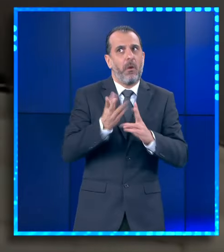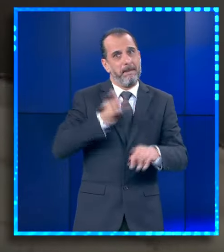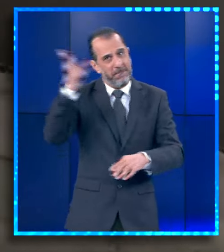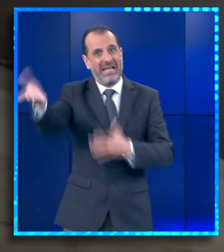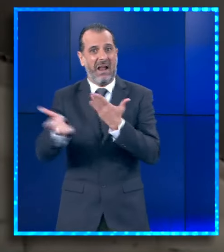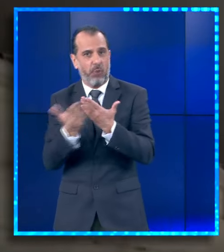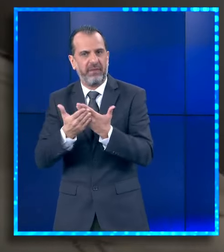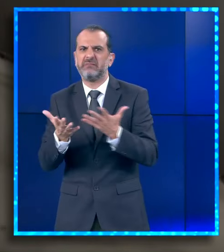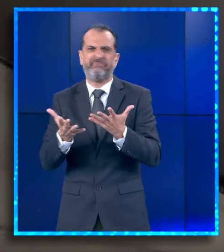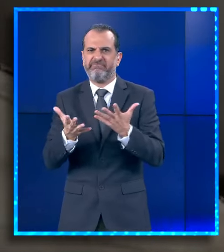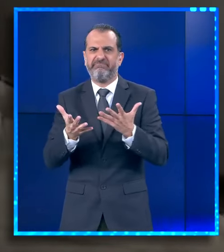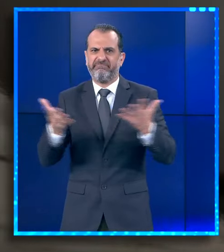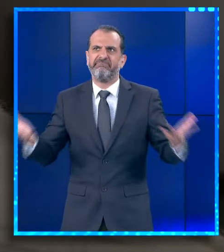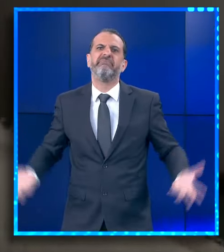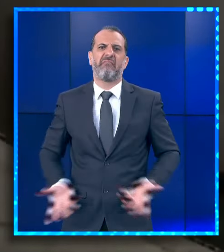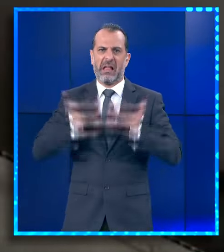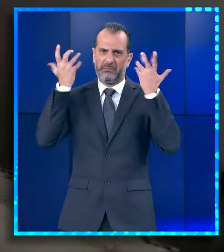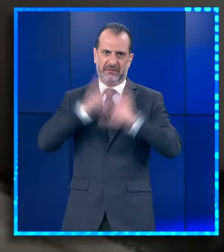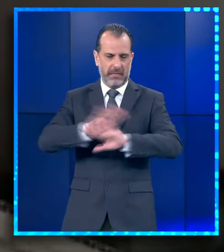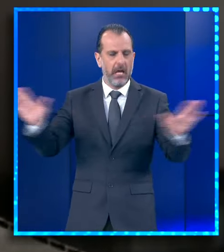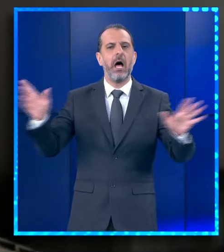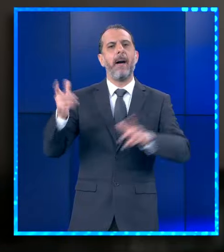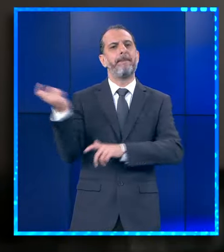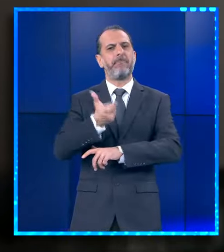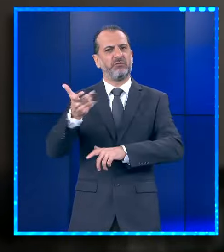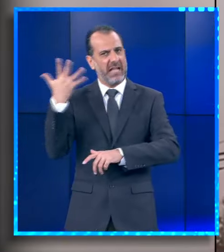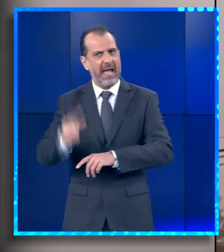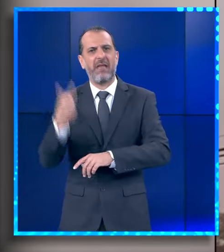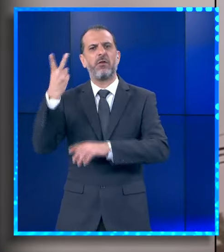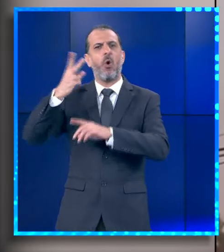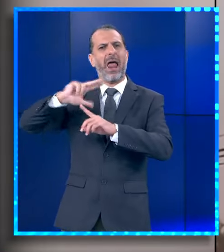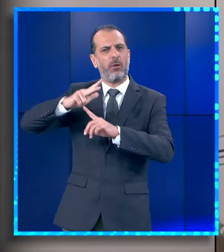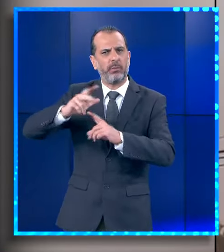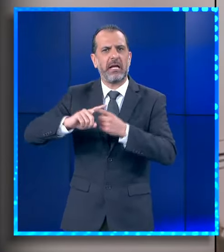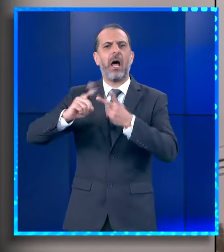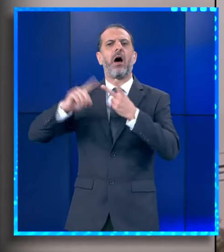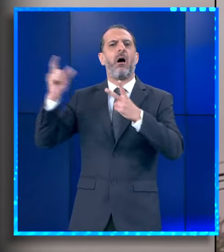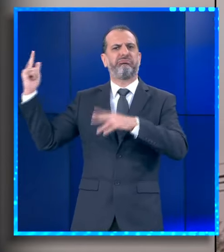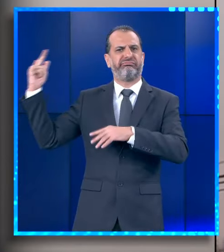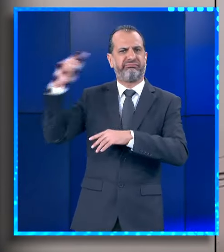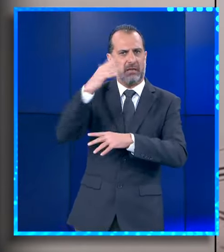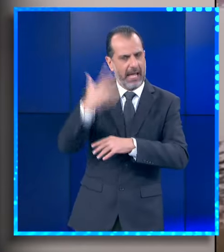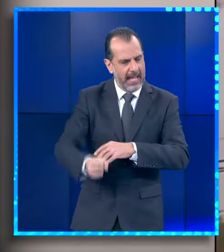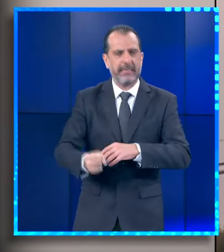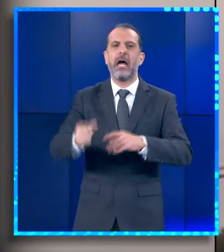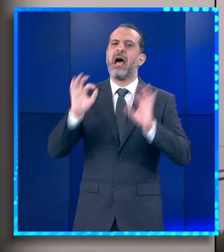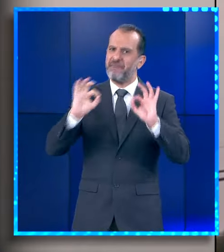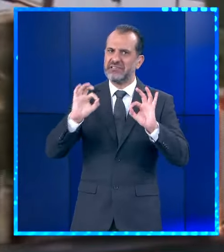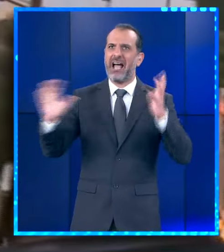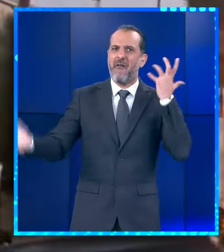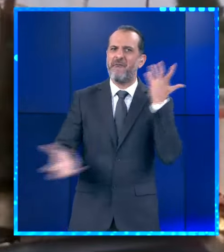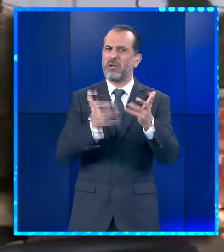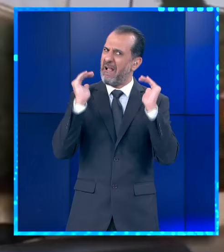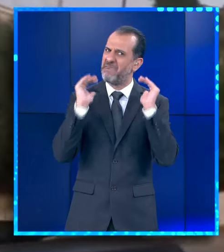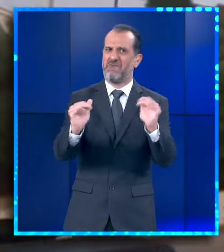τη στιγμή και με ελικόπτερα και με δύο κανατέρα, με κάνω λάθος, και με πήγες δυνάμεις, αλλά ακόμη δεν μπορούμε να πούμε ότι έχει φύγει, έχει ξεφύγει